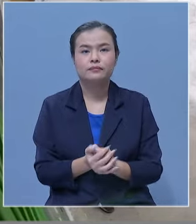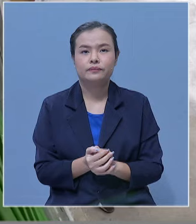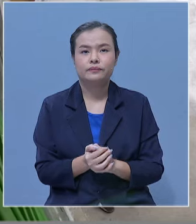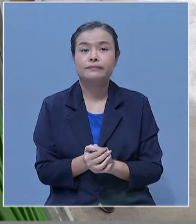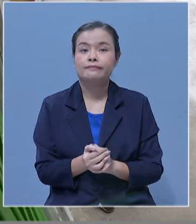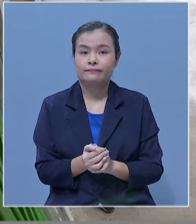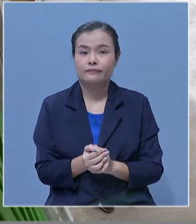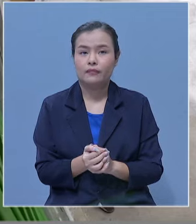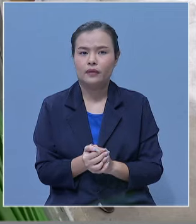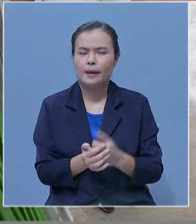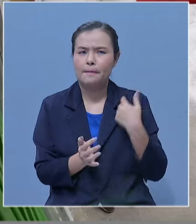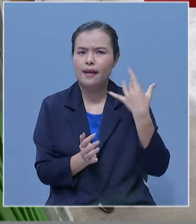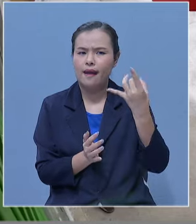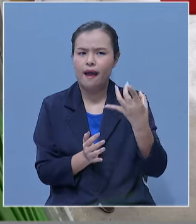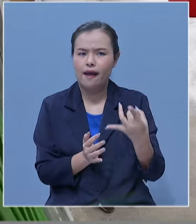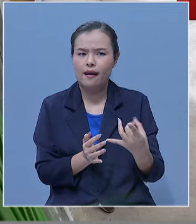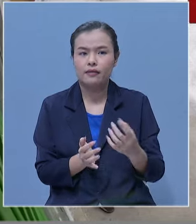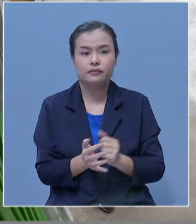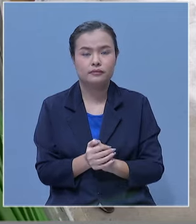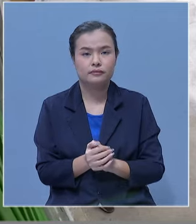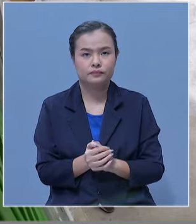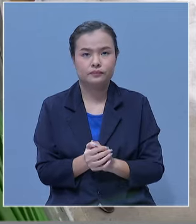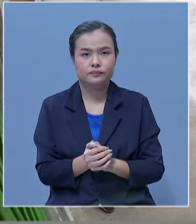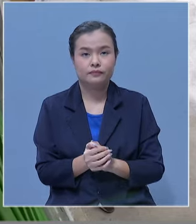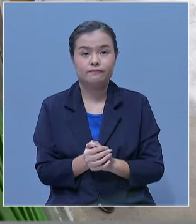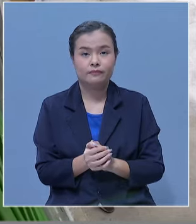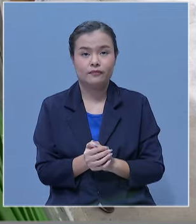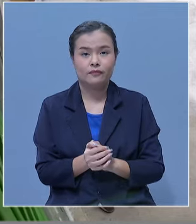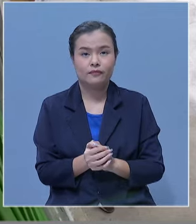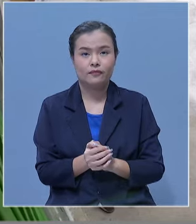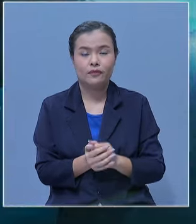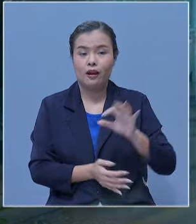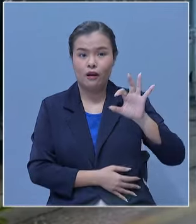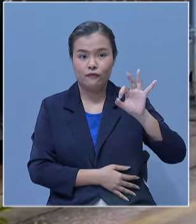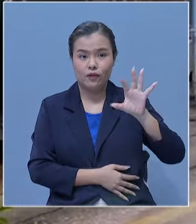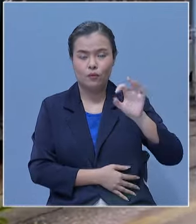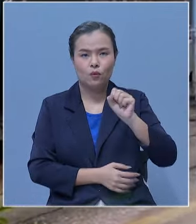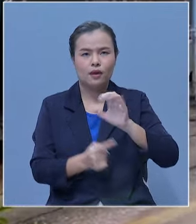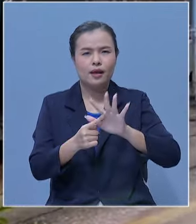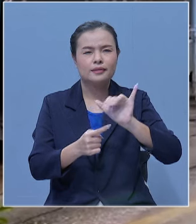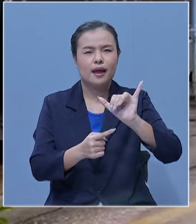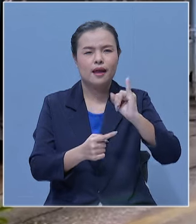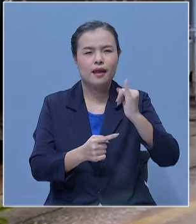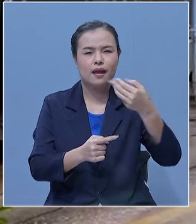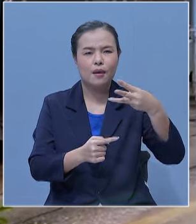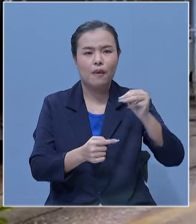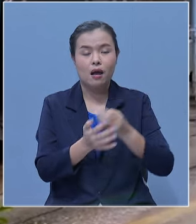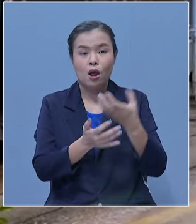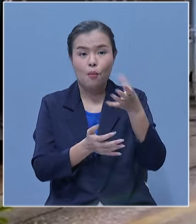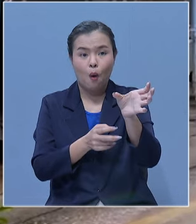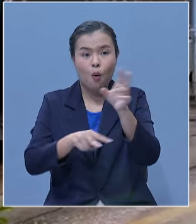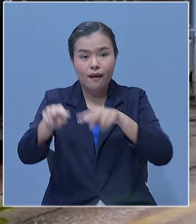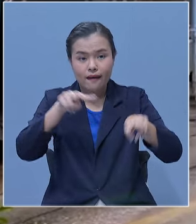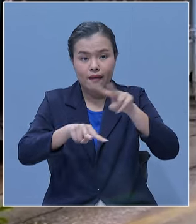ตุการณ์นี้เกิดอะไรขึ้นบ้างนะครับเพราะว่าหลังจากที่คุณเอกภพเหลืองประเสริฐแล้วก็ทางเพจสายไหมต้องรอดมีการโพสต์ให้ช่วยกันตามห